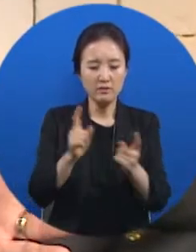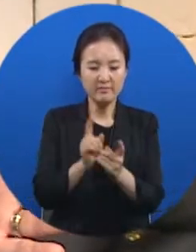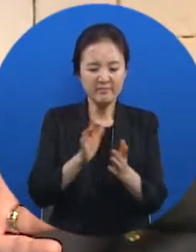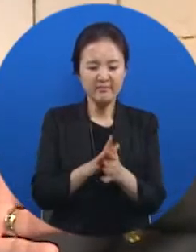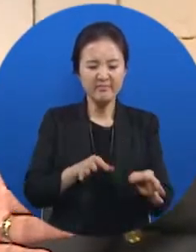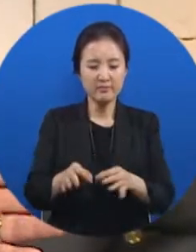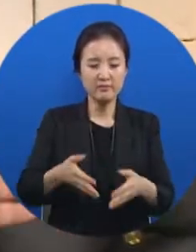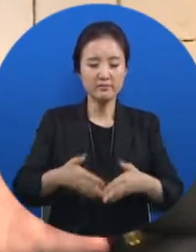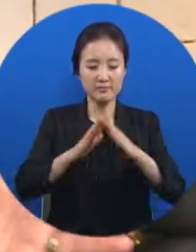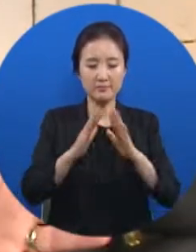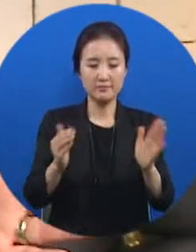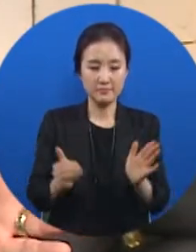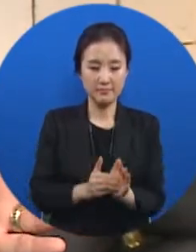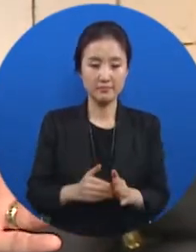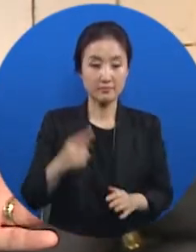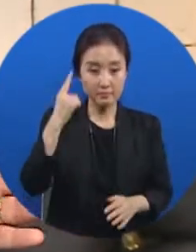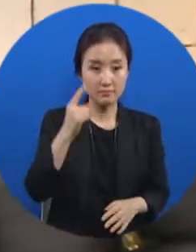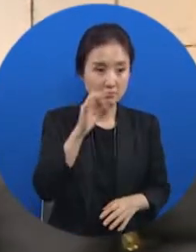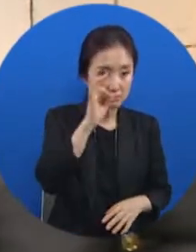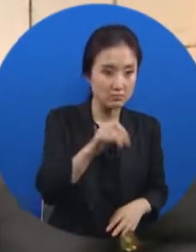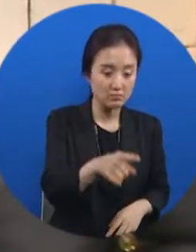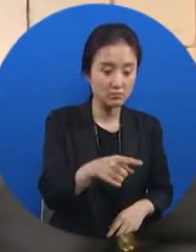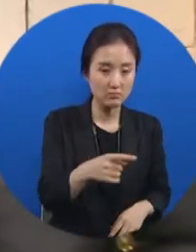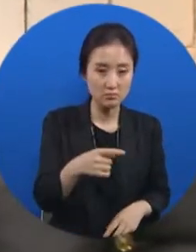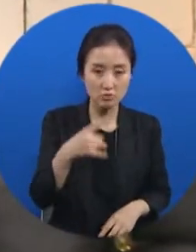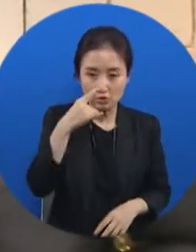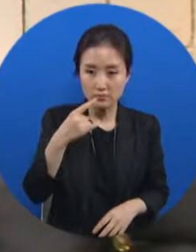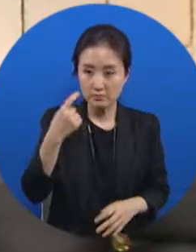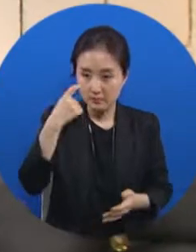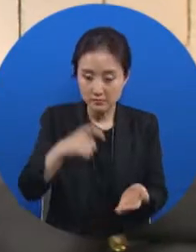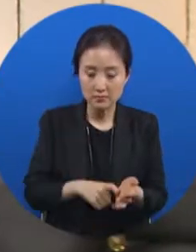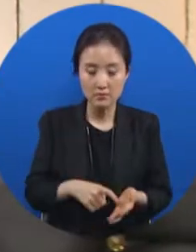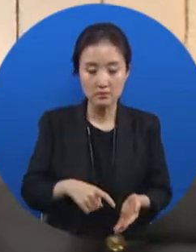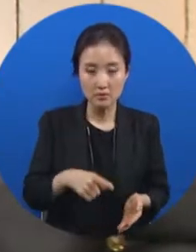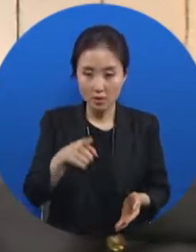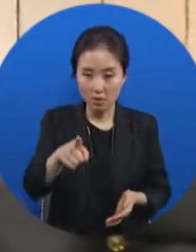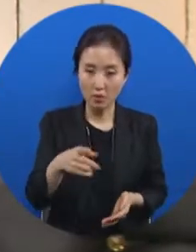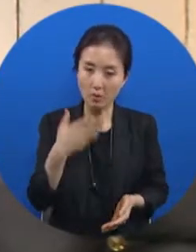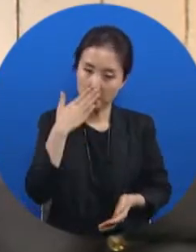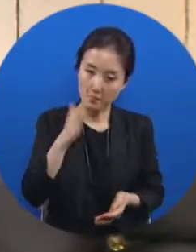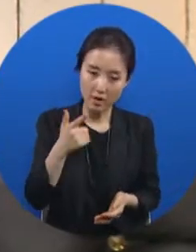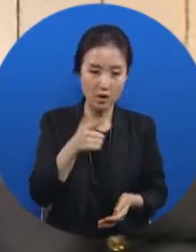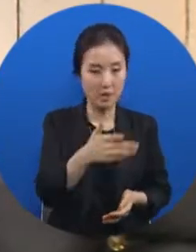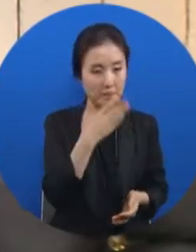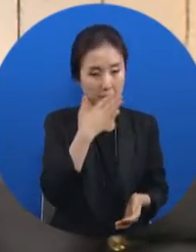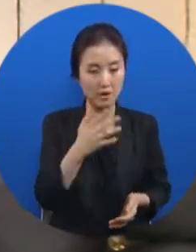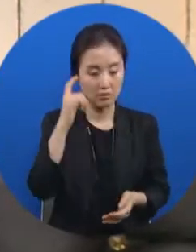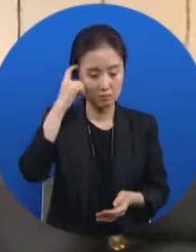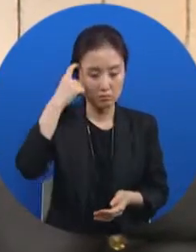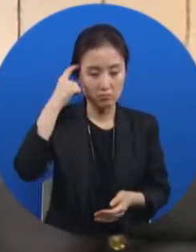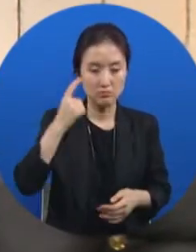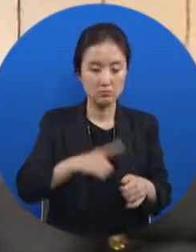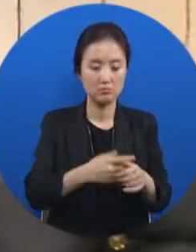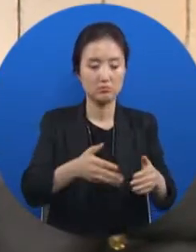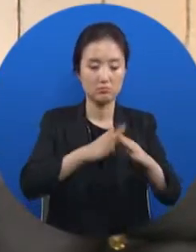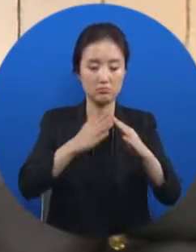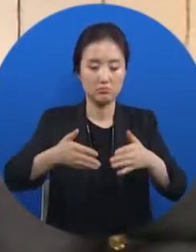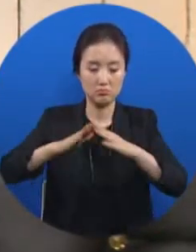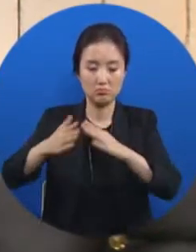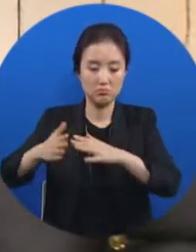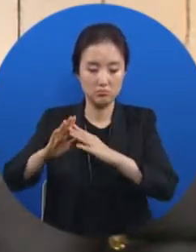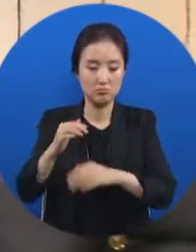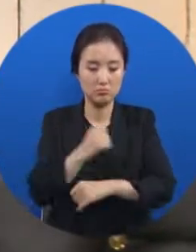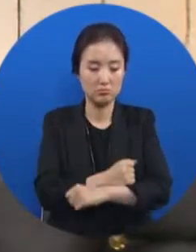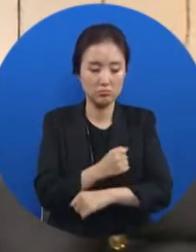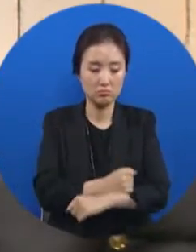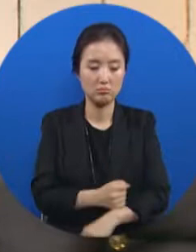2005년도에. 왜? 눈에 보이니까. 들어가서 짜장면 배달할 땐 네가 그러니까